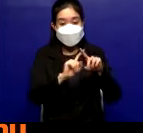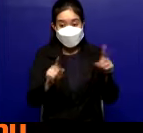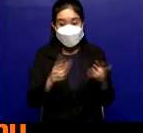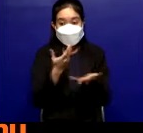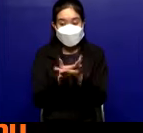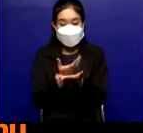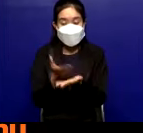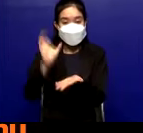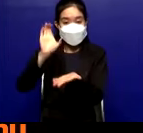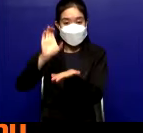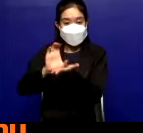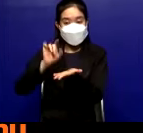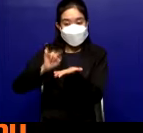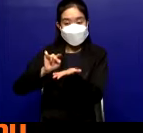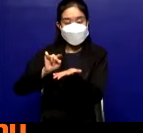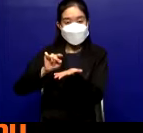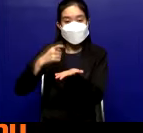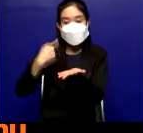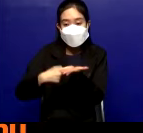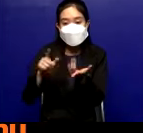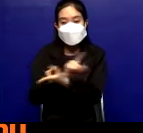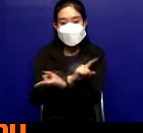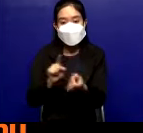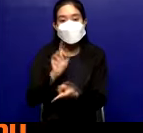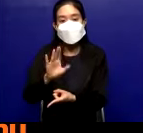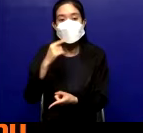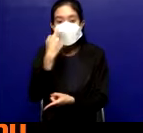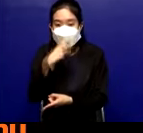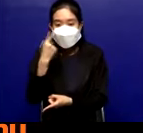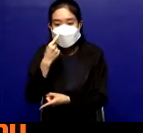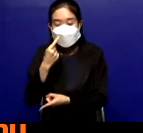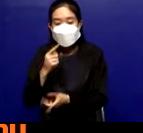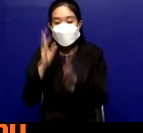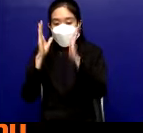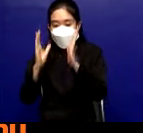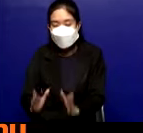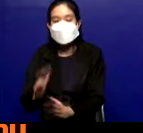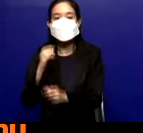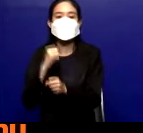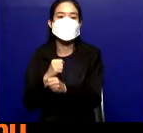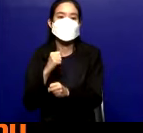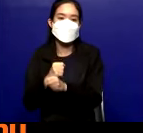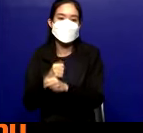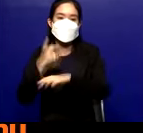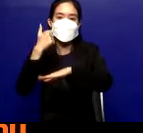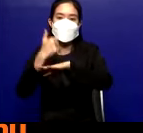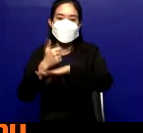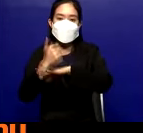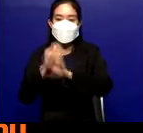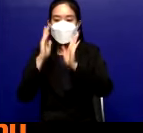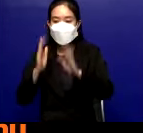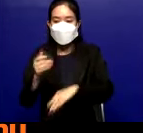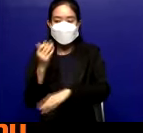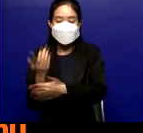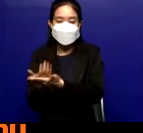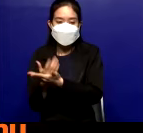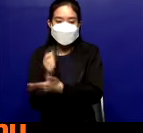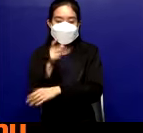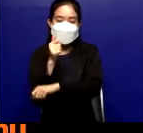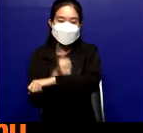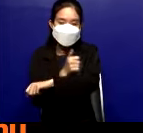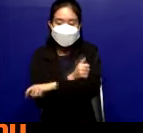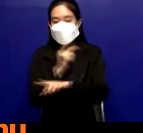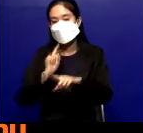นายจ้างช่วยกันจ่ายรัฐบาลสมทบนิดหน่อยประมาณ 2.75% ขนาดสมทบแค่นิ